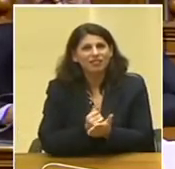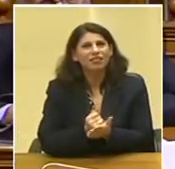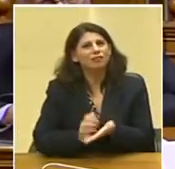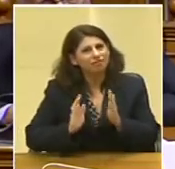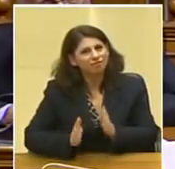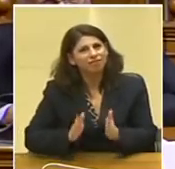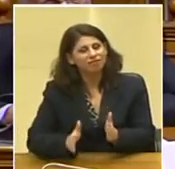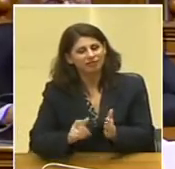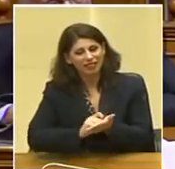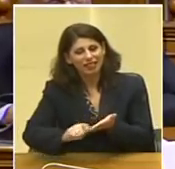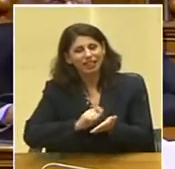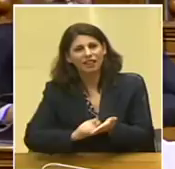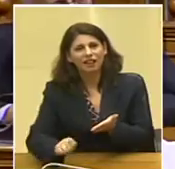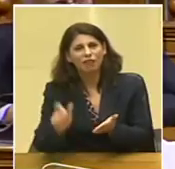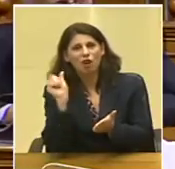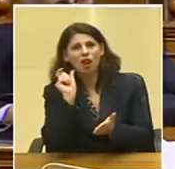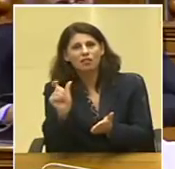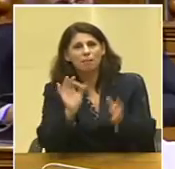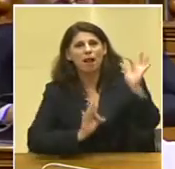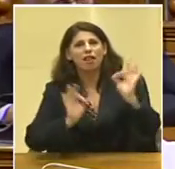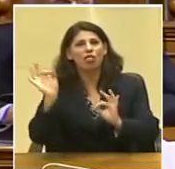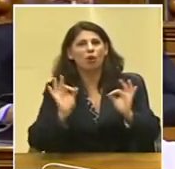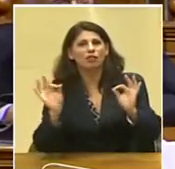να αναγράφουν τη λέξη Μακεδόνες.